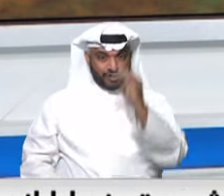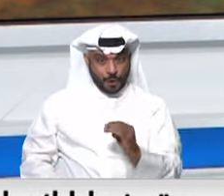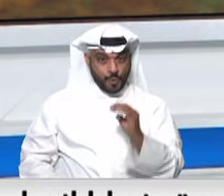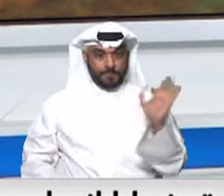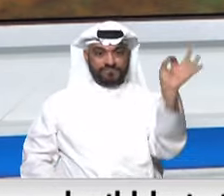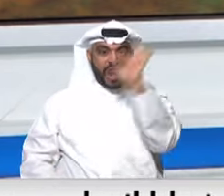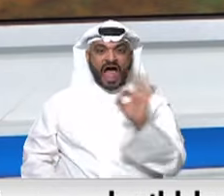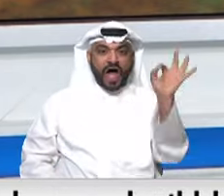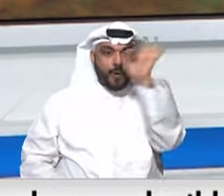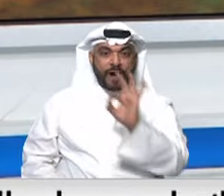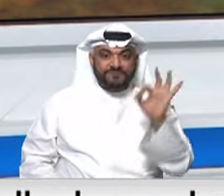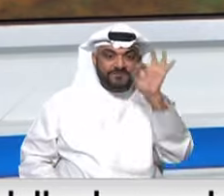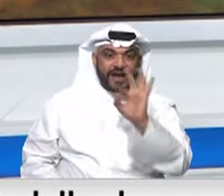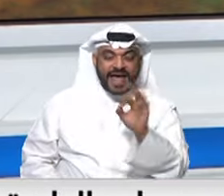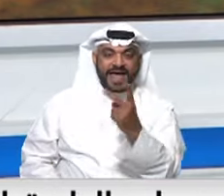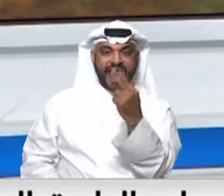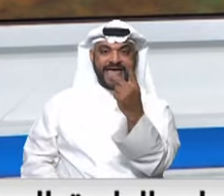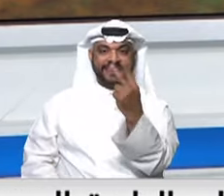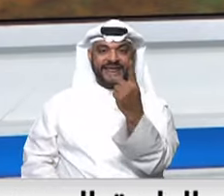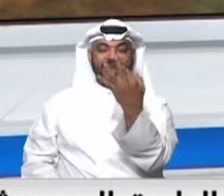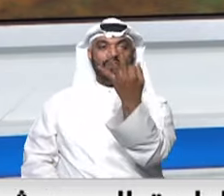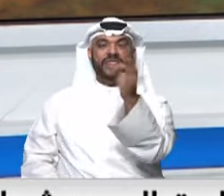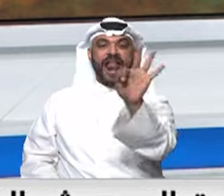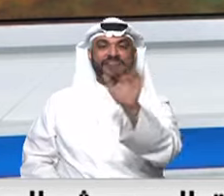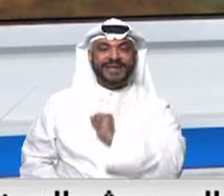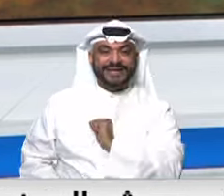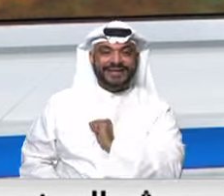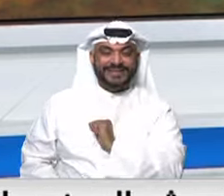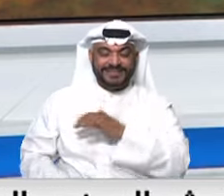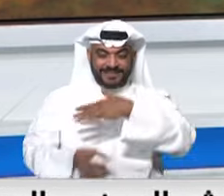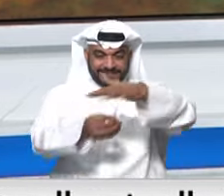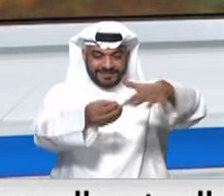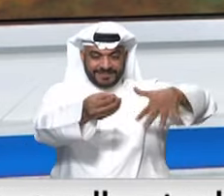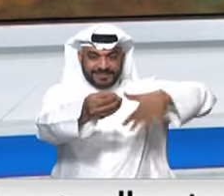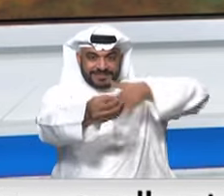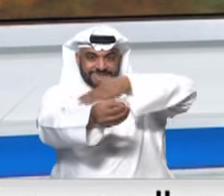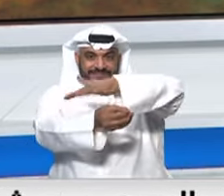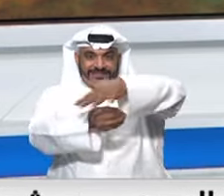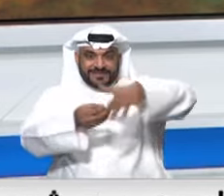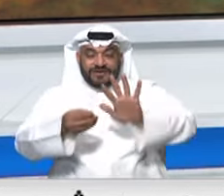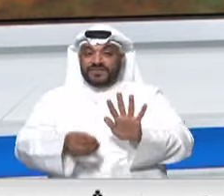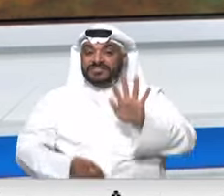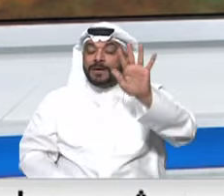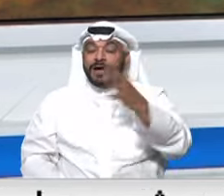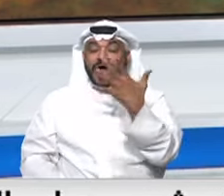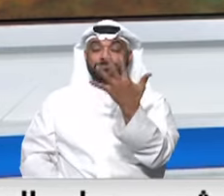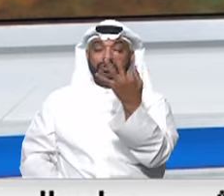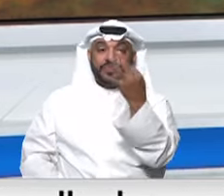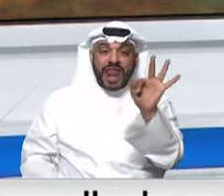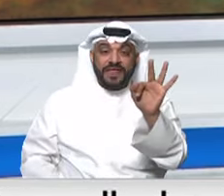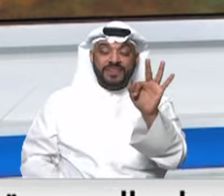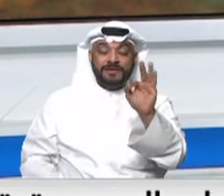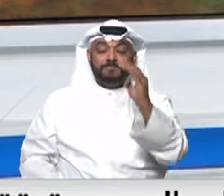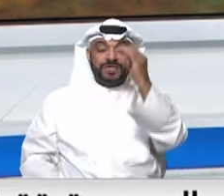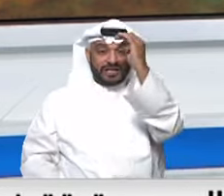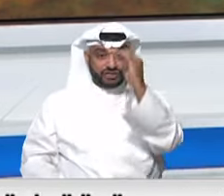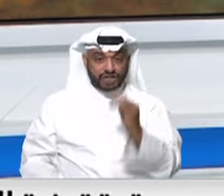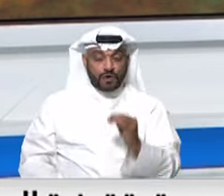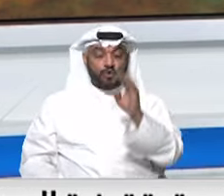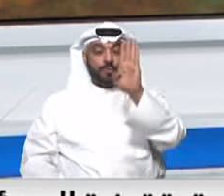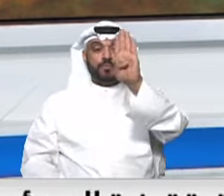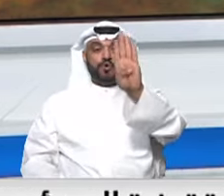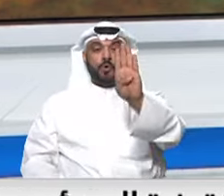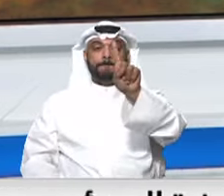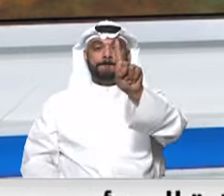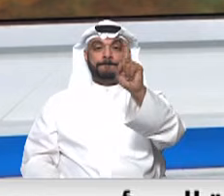الوفرة 32 درجة مئوية، الجزر الشمالية في ريتشا وربا وبوبيان 35 درجة مئوية. أما